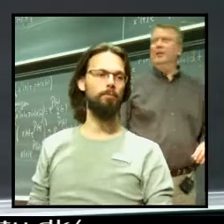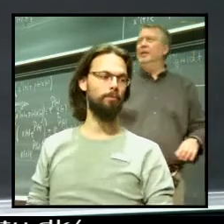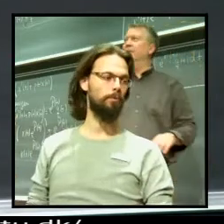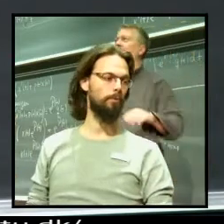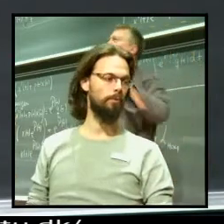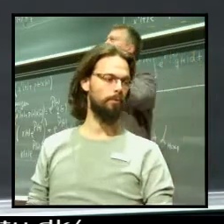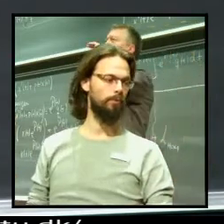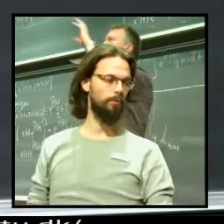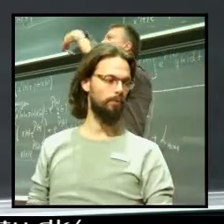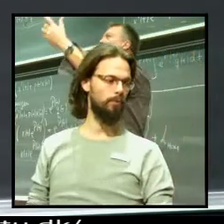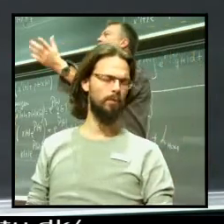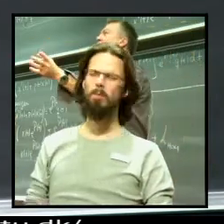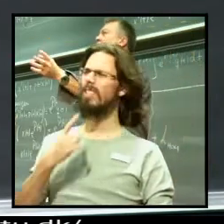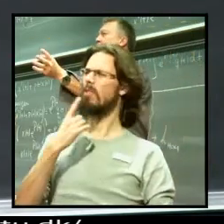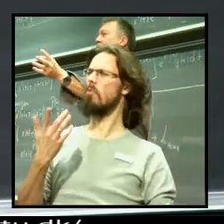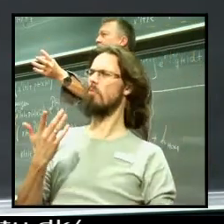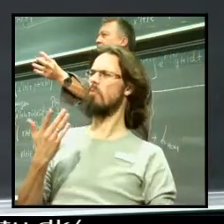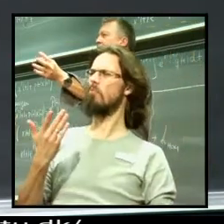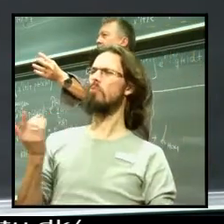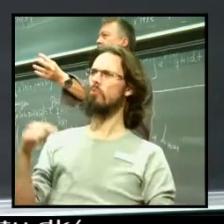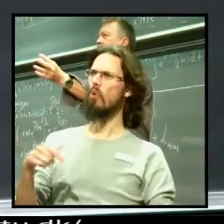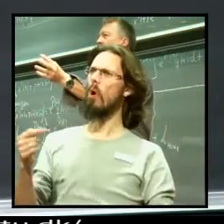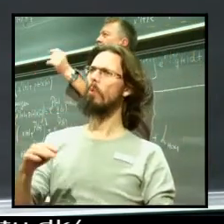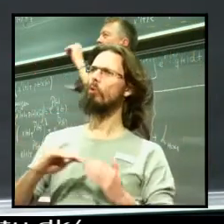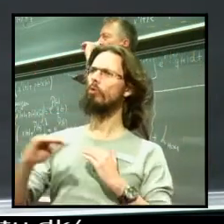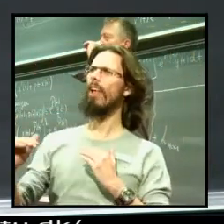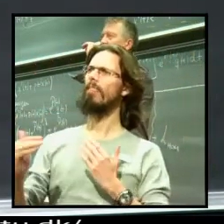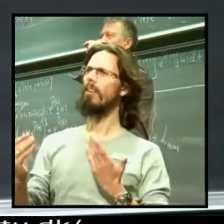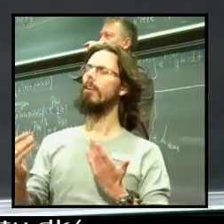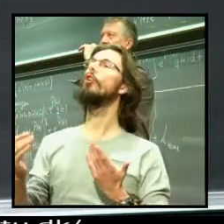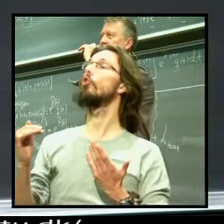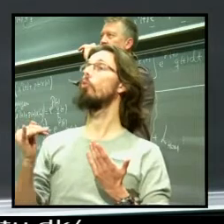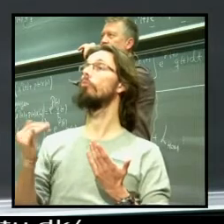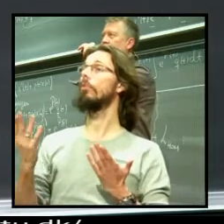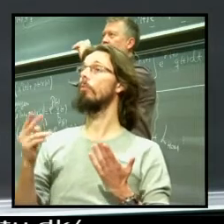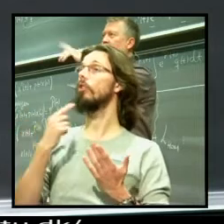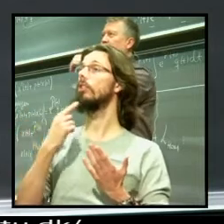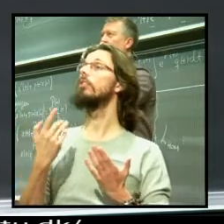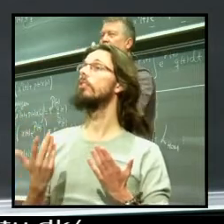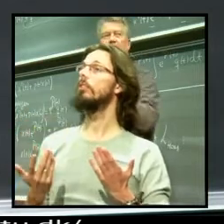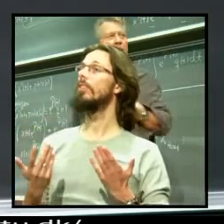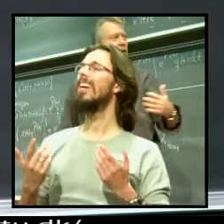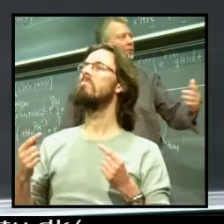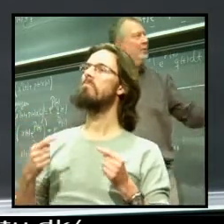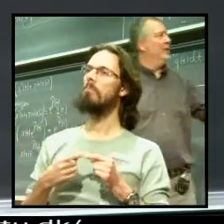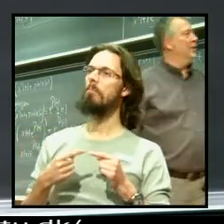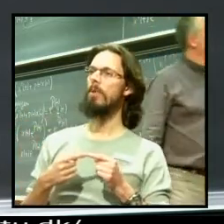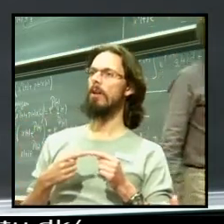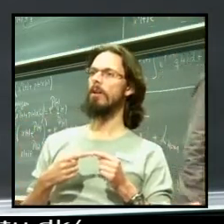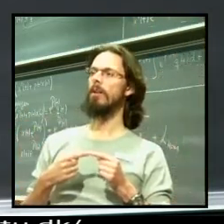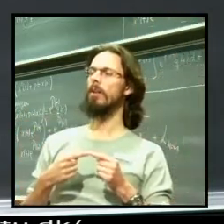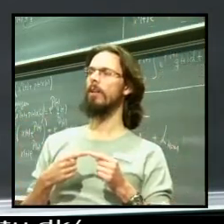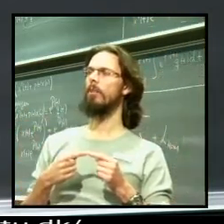Og så kan man sige, hov, kommer der ikke også nogle konstanter på her? Jamen, det kan man godt sige. Men hvis jeg